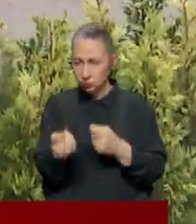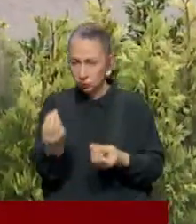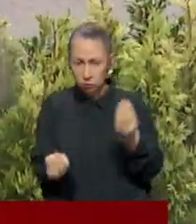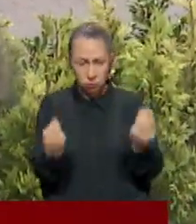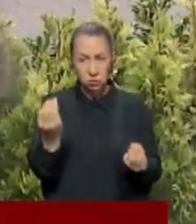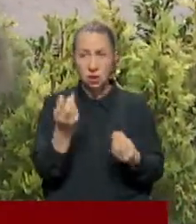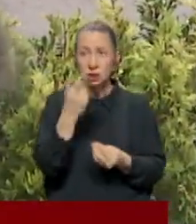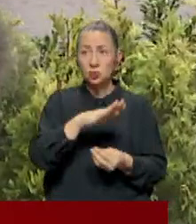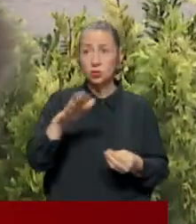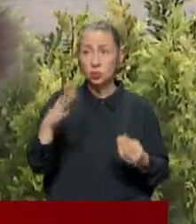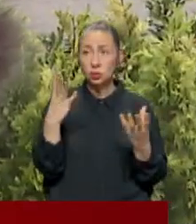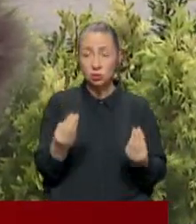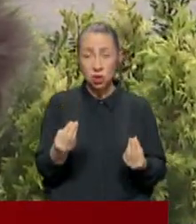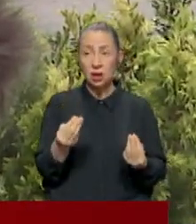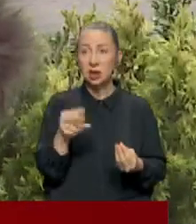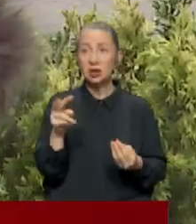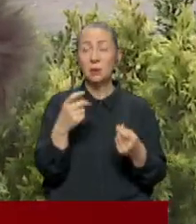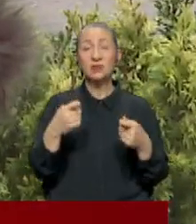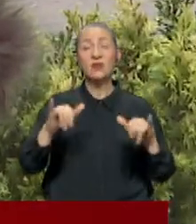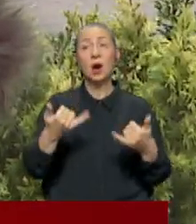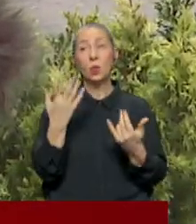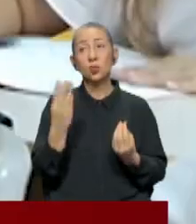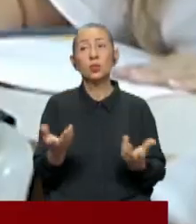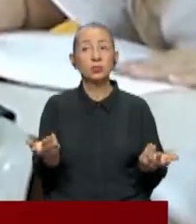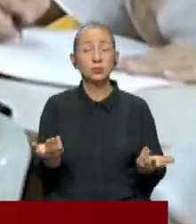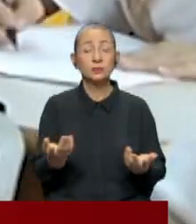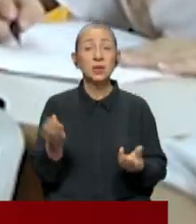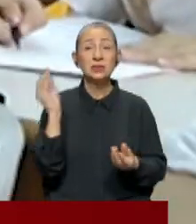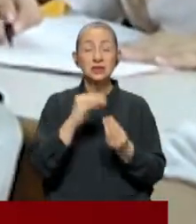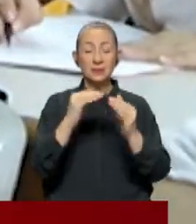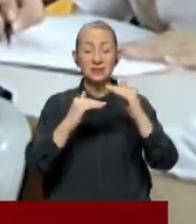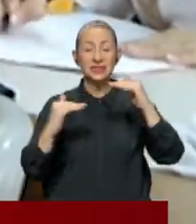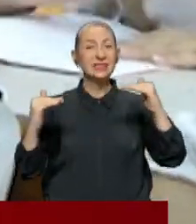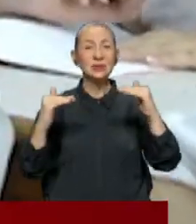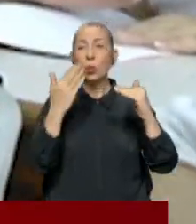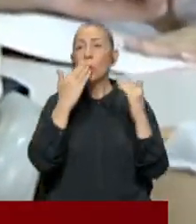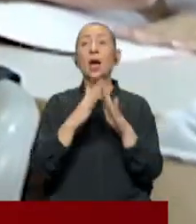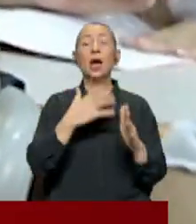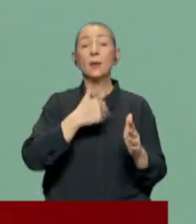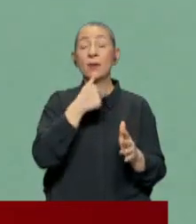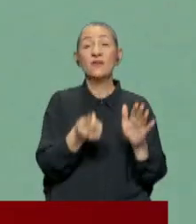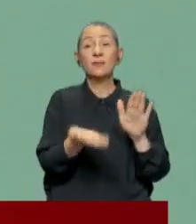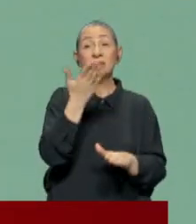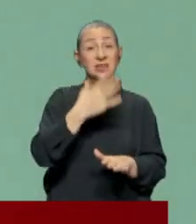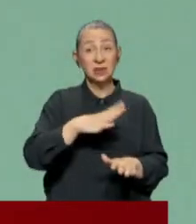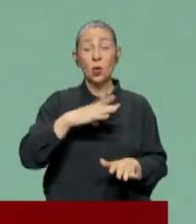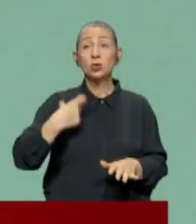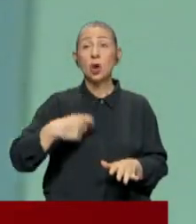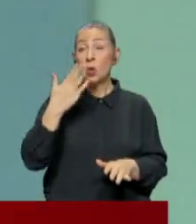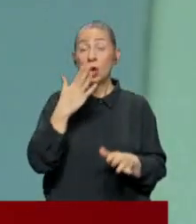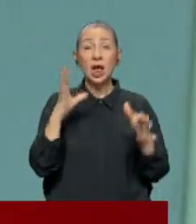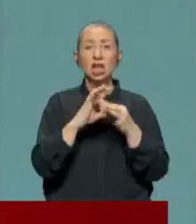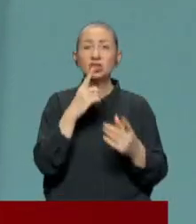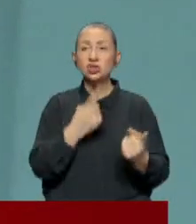Hem de iki çocuk olduğu için İkisi bayağı maliyetli oluyor tabii ki de. Zam sınırına uymayan, velilerden yüksek ücret isteyen özel okullarla